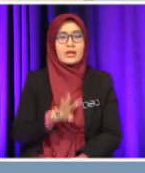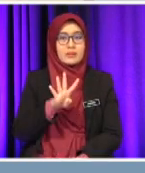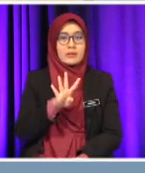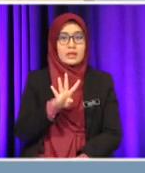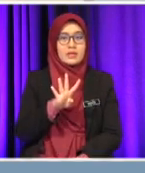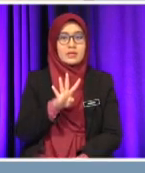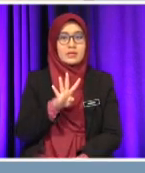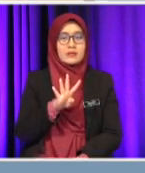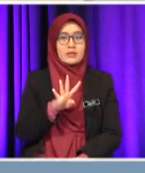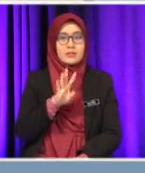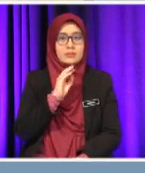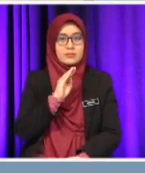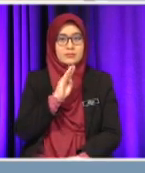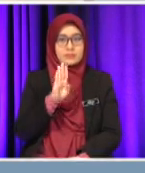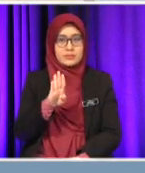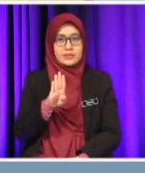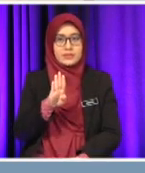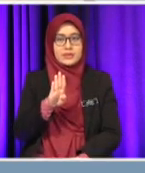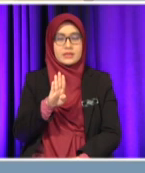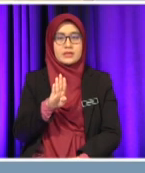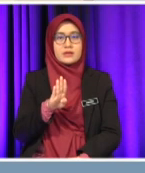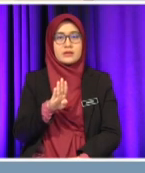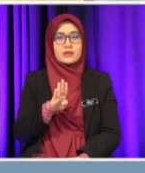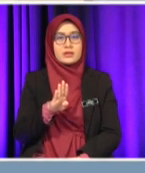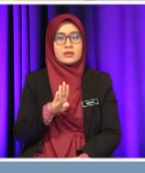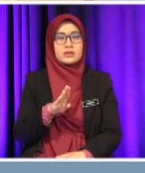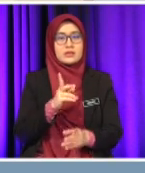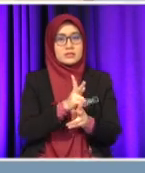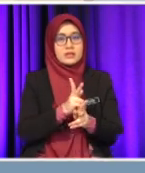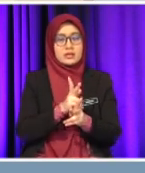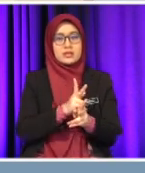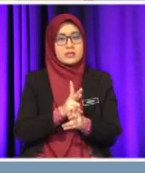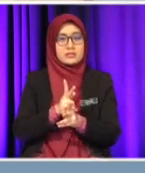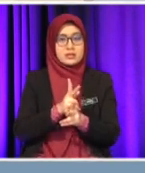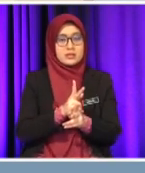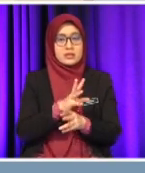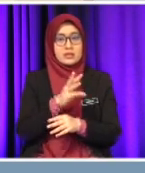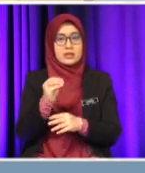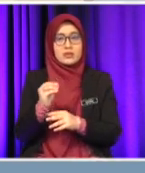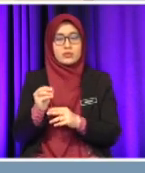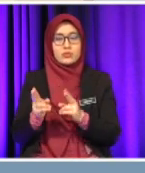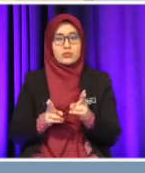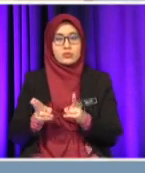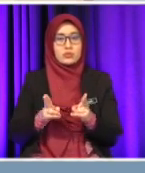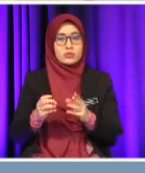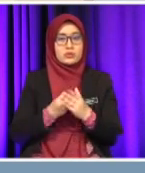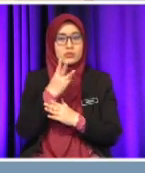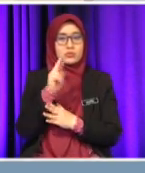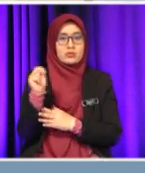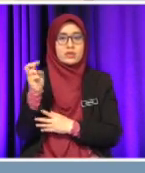yang keempat B penjagaan pengurusan tumbuhan Pati penjagaan atau pengurusan ya tumbuhan akuatik yang